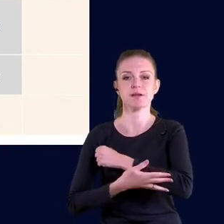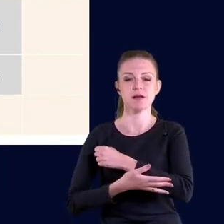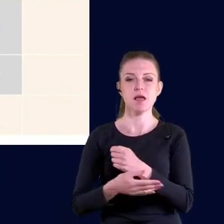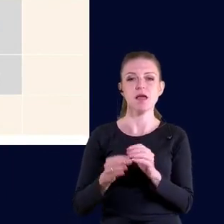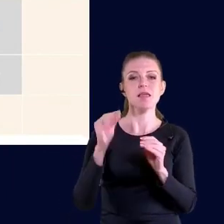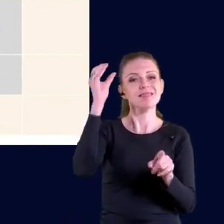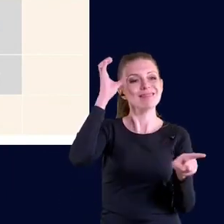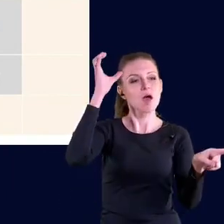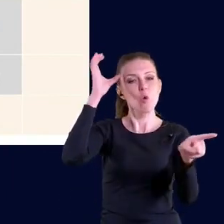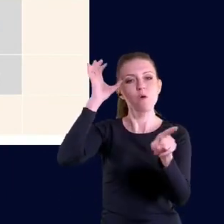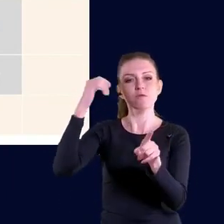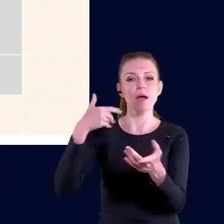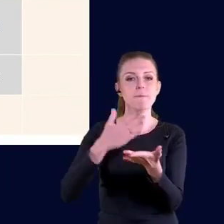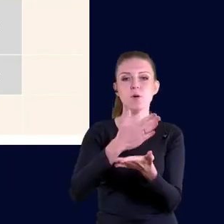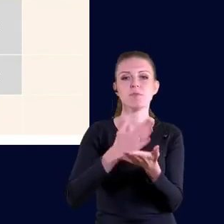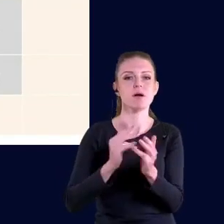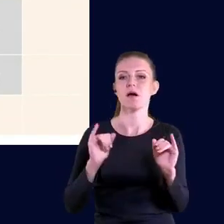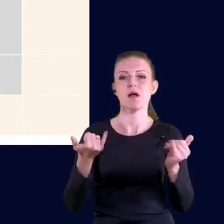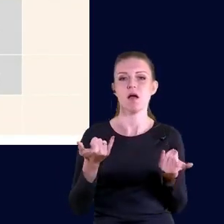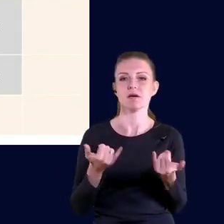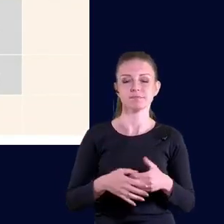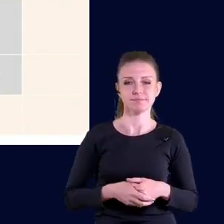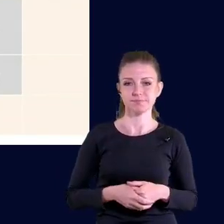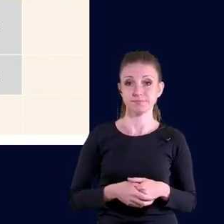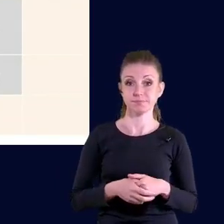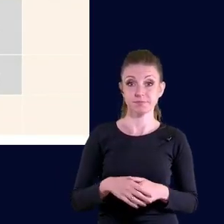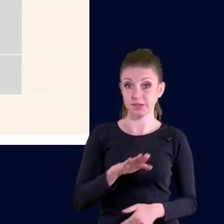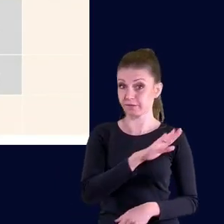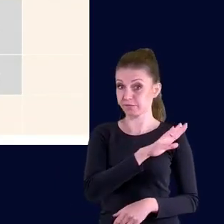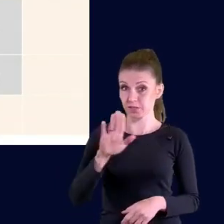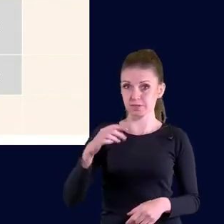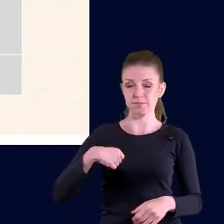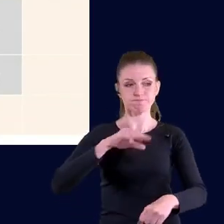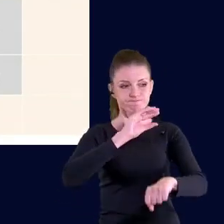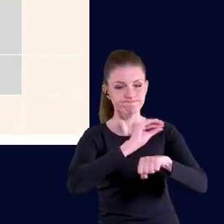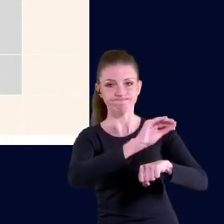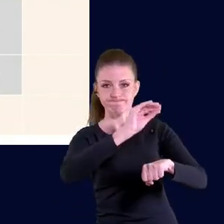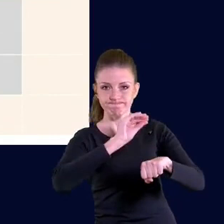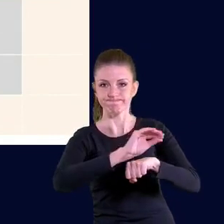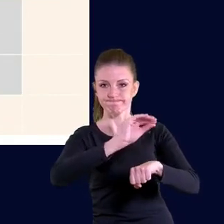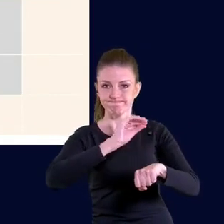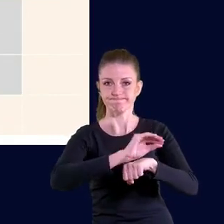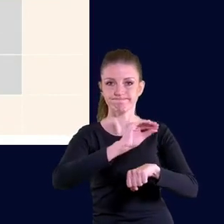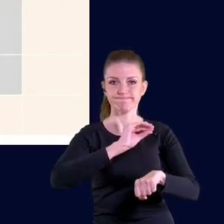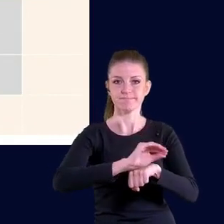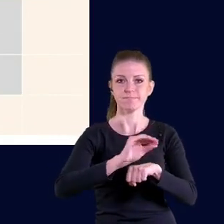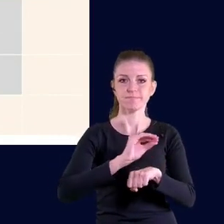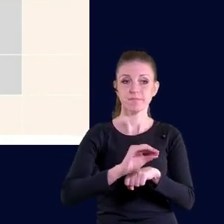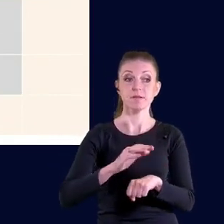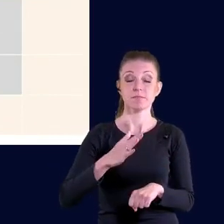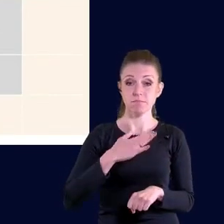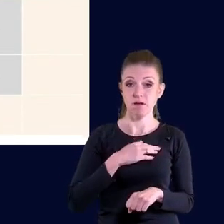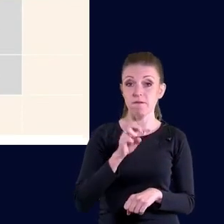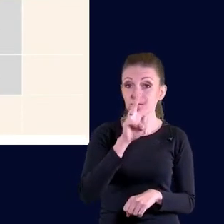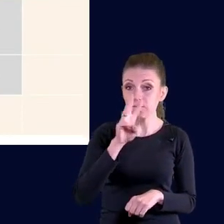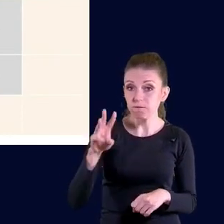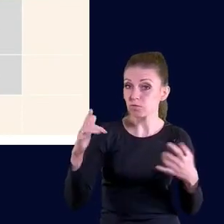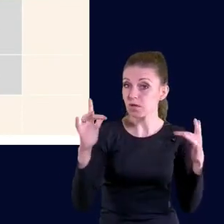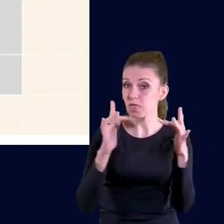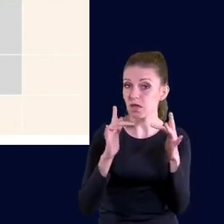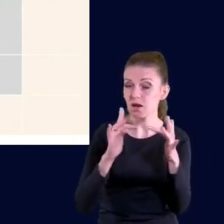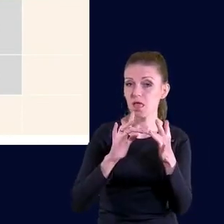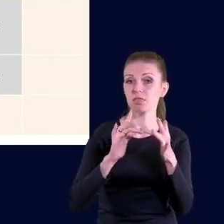udostępniania ich publikacji w otwartym dostępie wszyscy szkolimy wszyscy mamy strony internetowe poświęcone